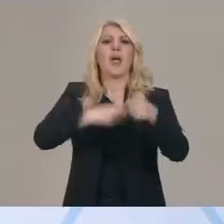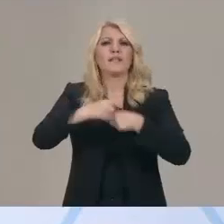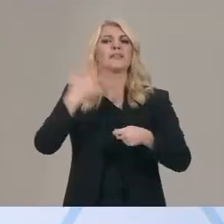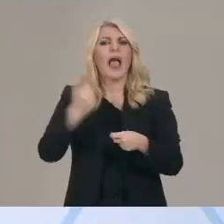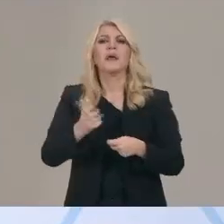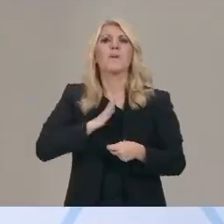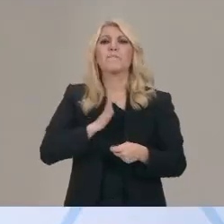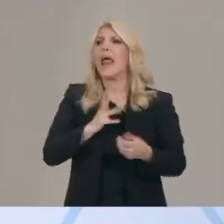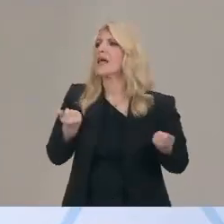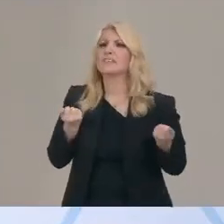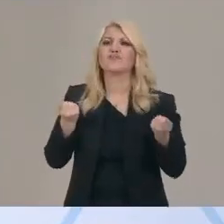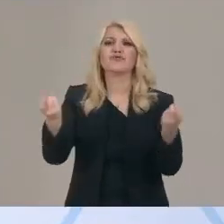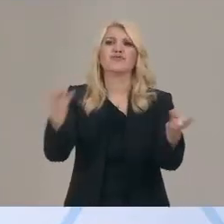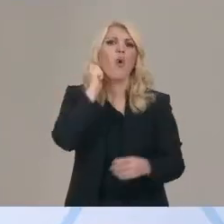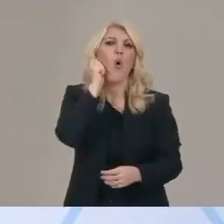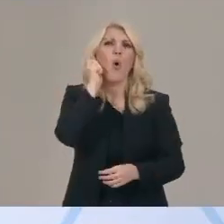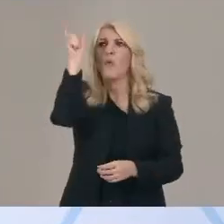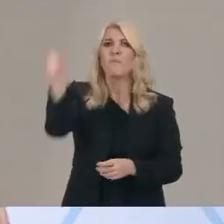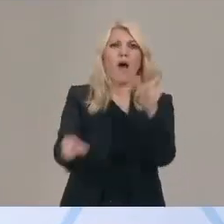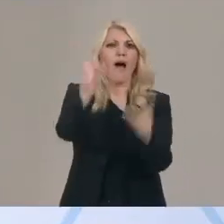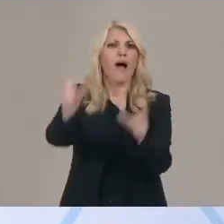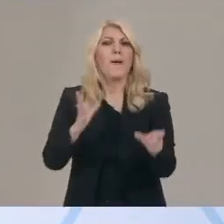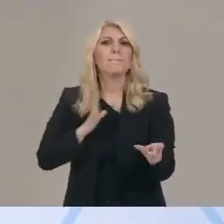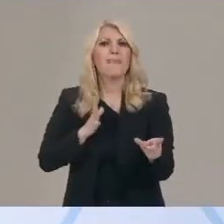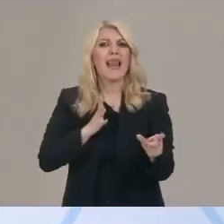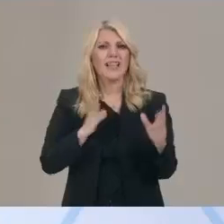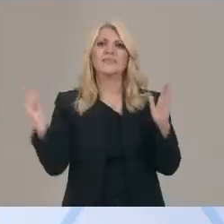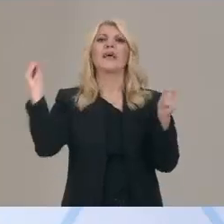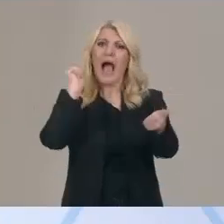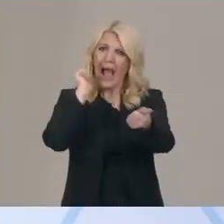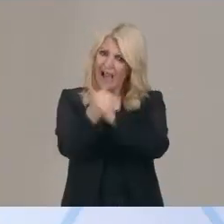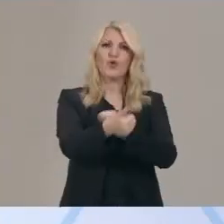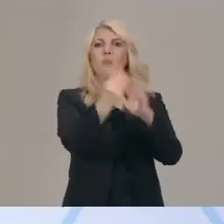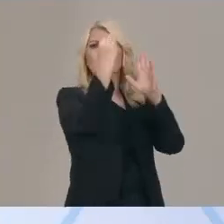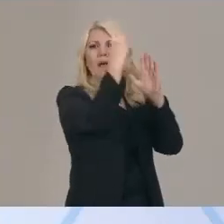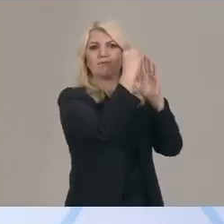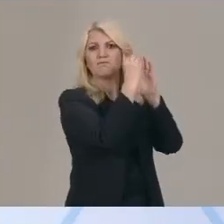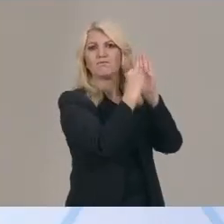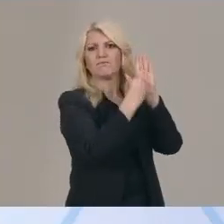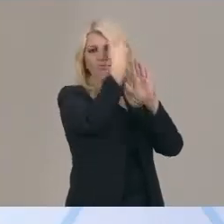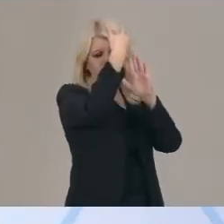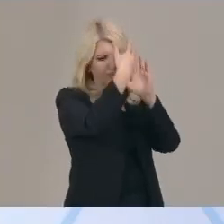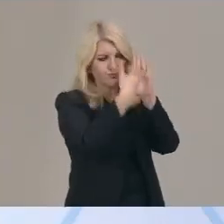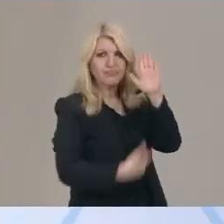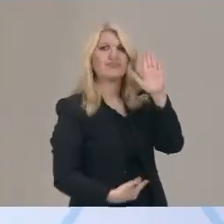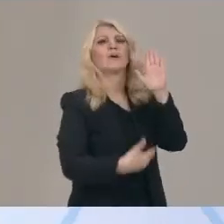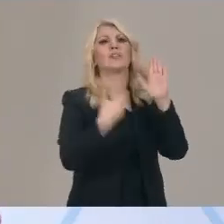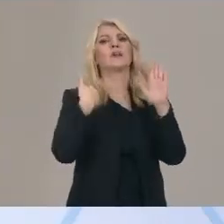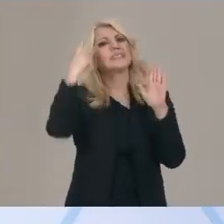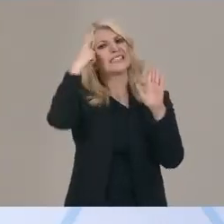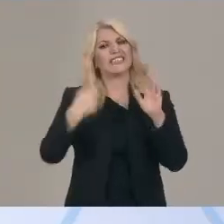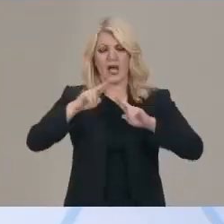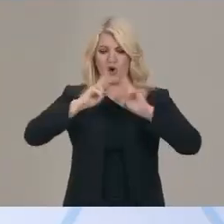πελατολόγιο? Το ψηφιακό πελατολόγιο αποτελεί ουσιαστικά ένα ψηφιακό βιβλίο πελατών που θα